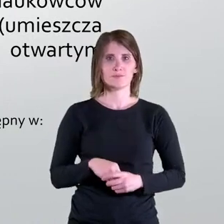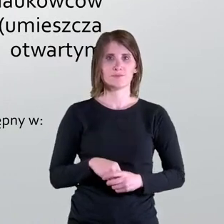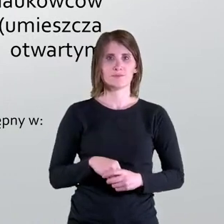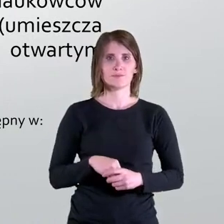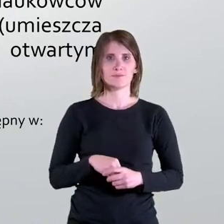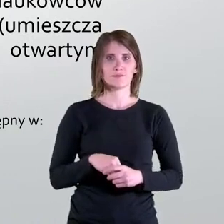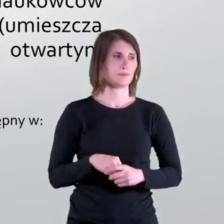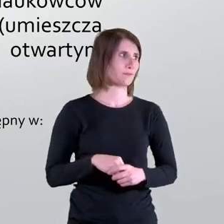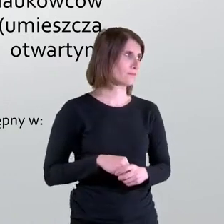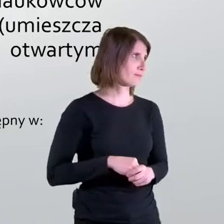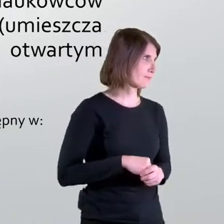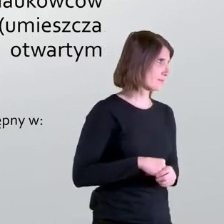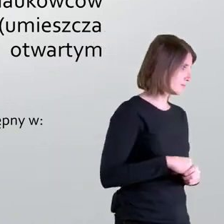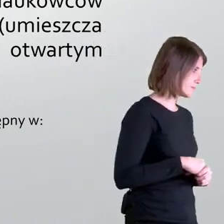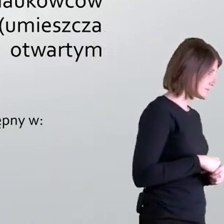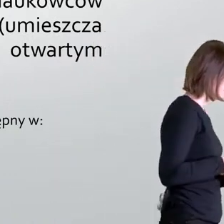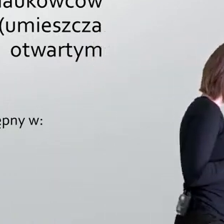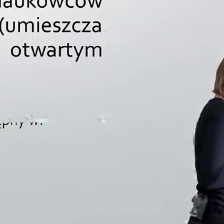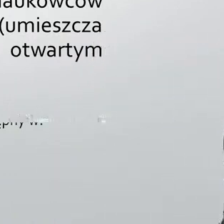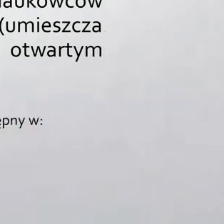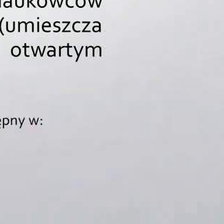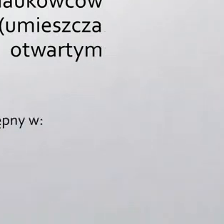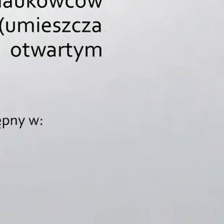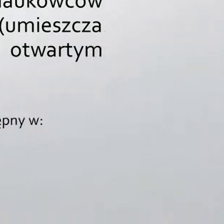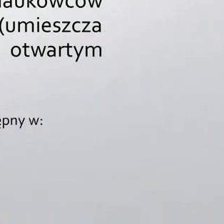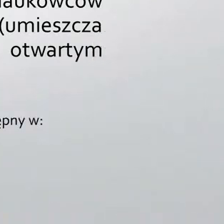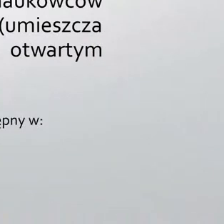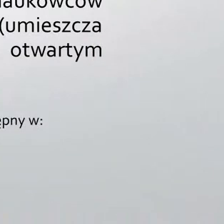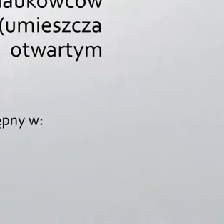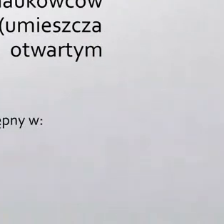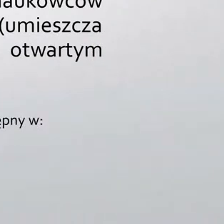Poproszę następny Slide w